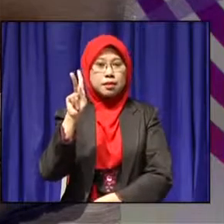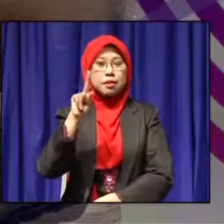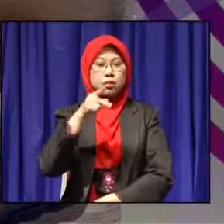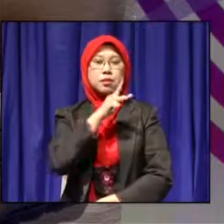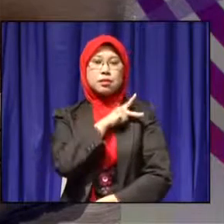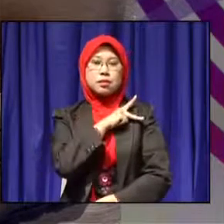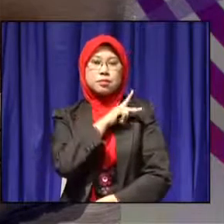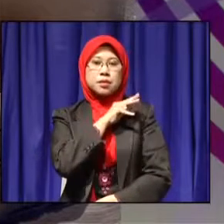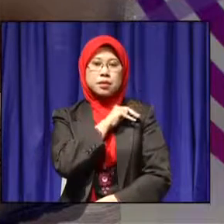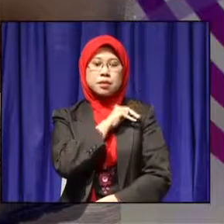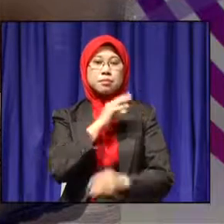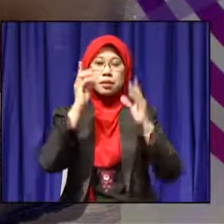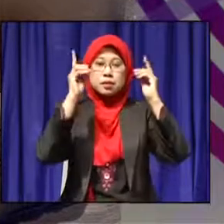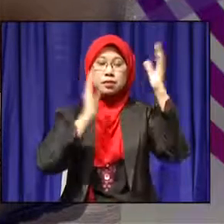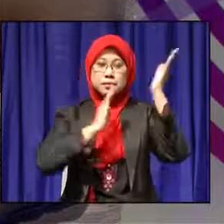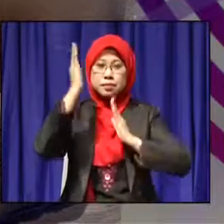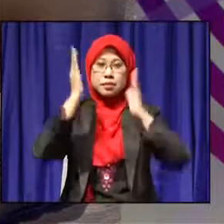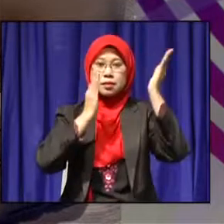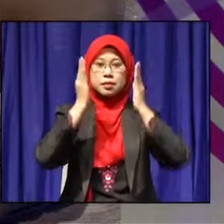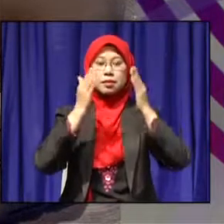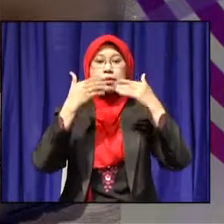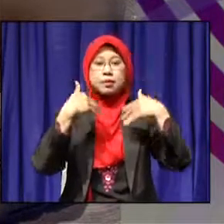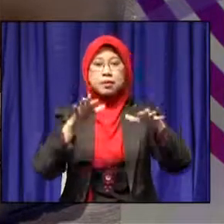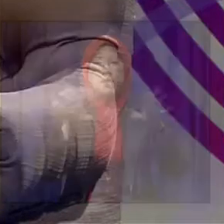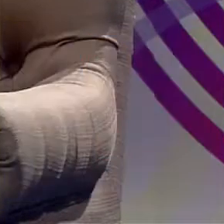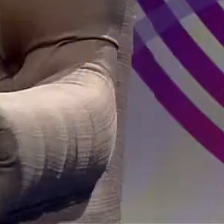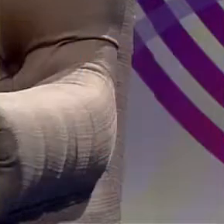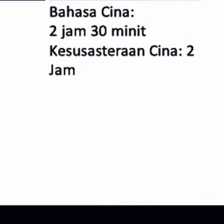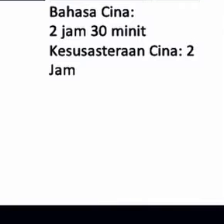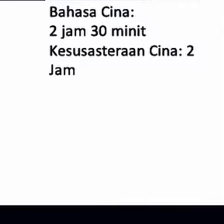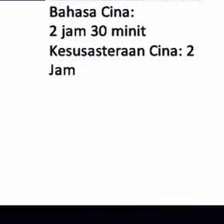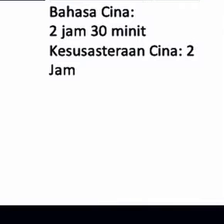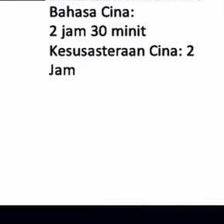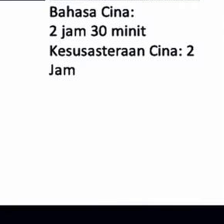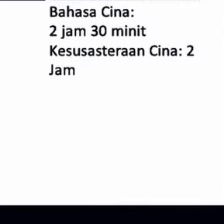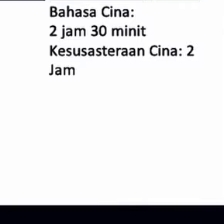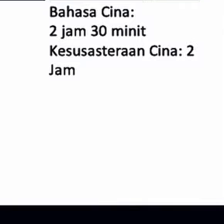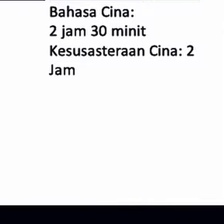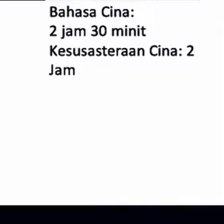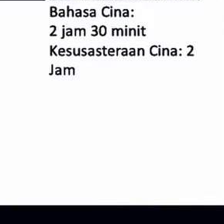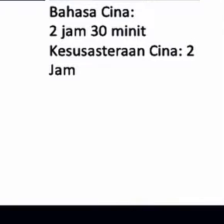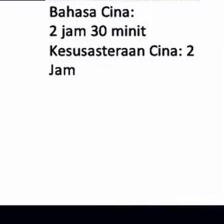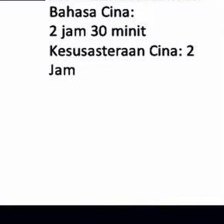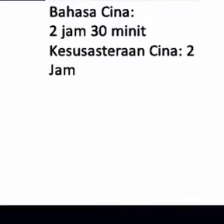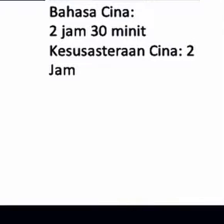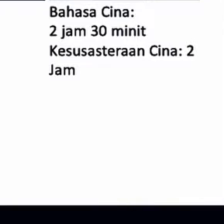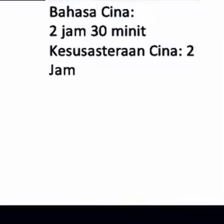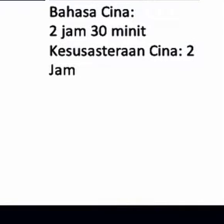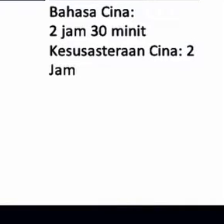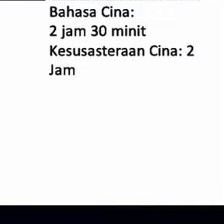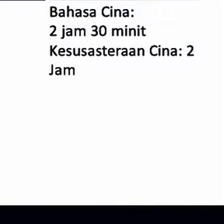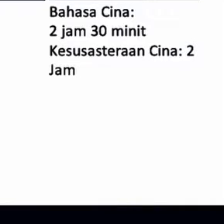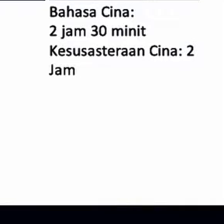Indonesia telah melaksanakan satu simulasi jadwal waktu dan dari segi operasinya kita dapati bahwa